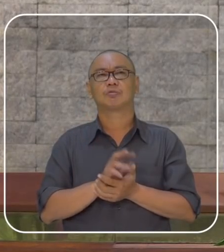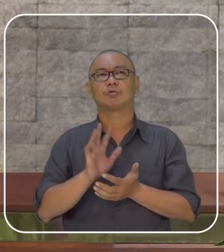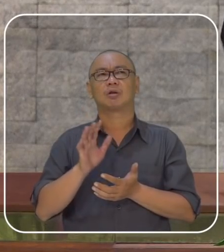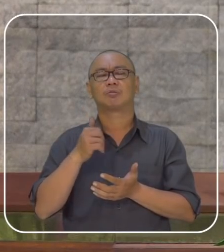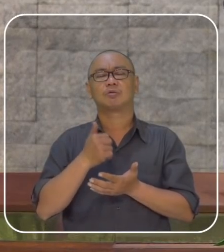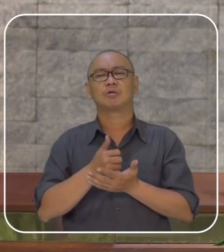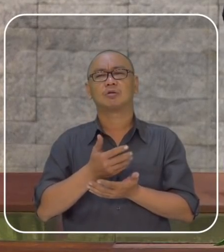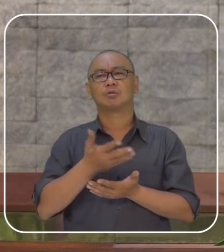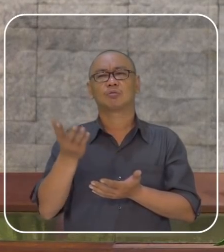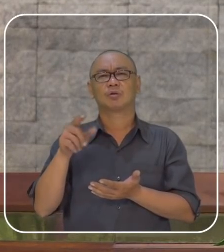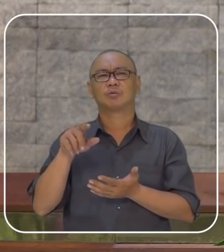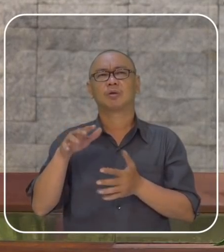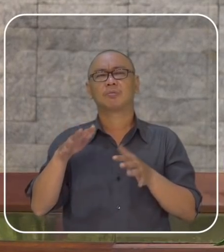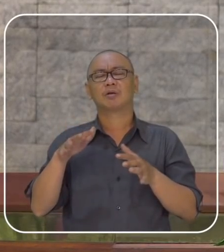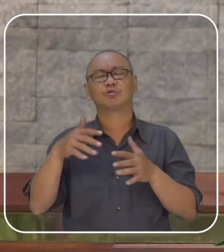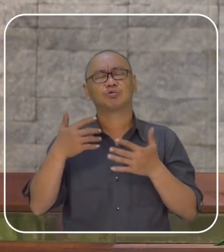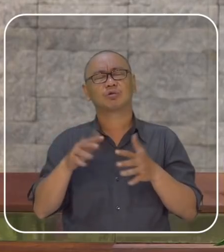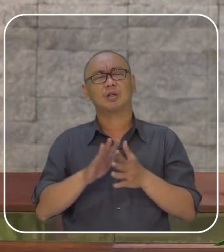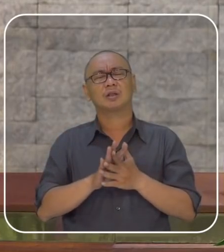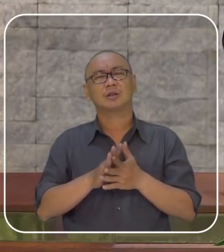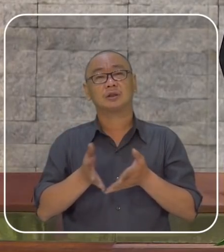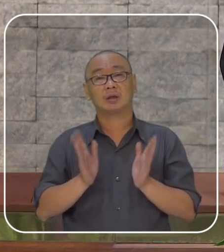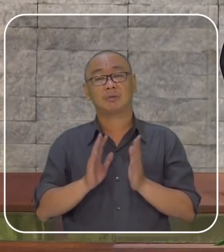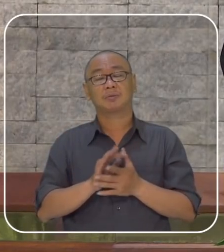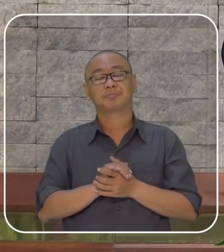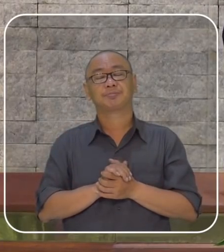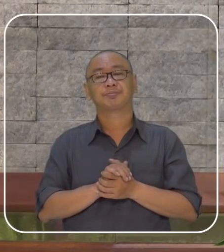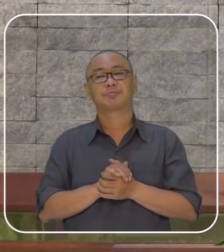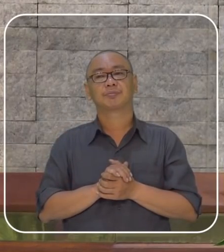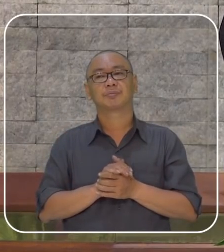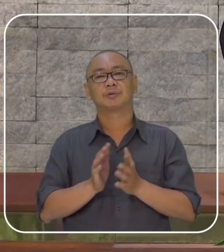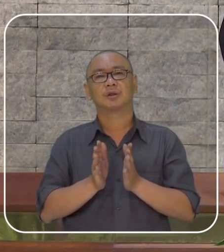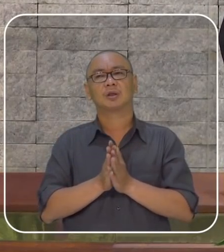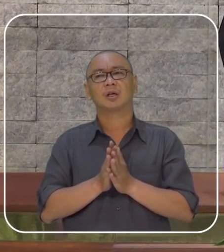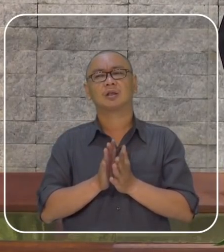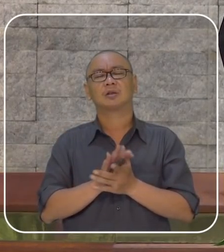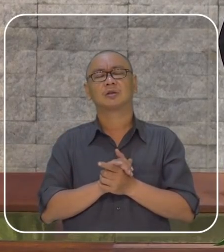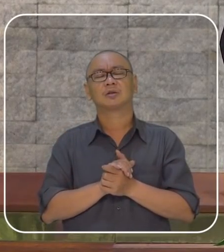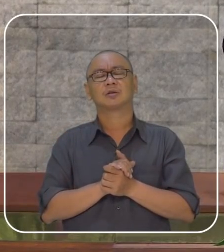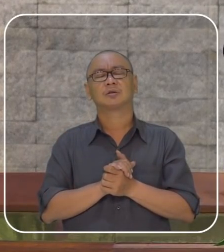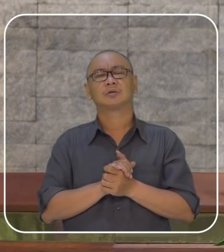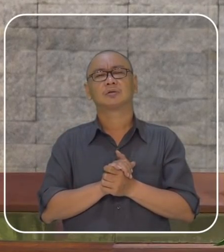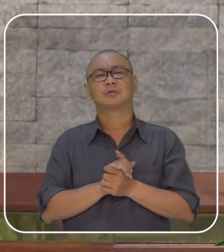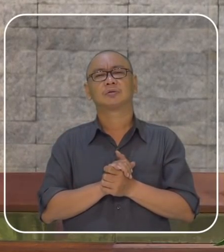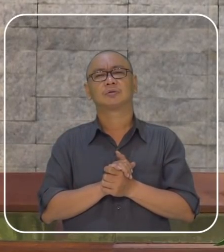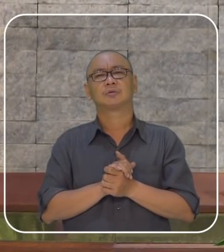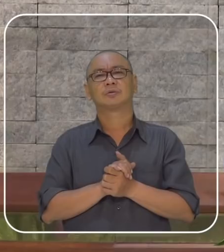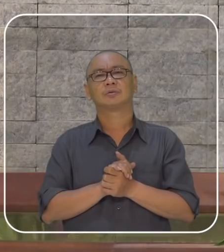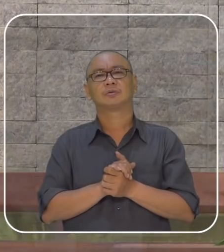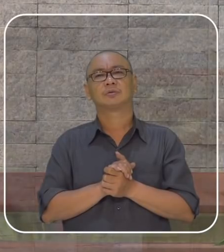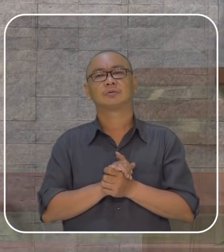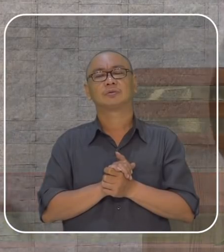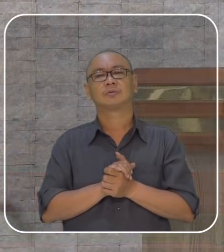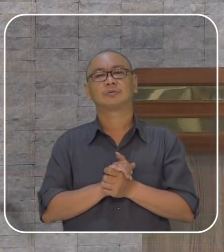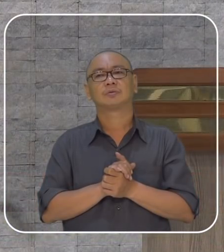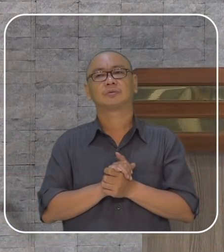memang itu semuanya sudah disiapkan dengan apa? Dengan